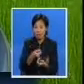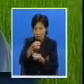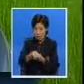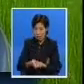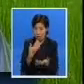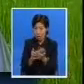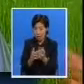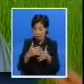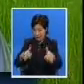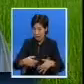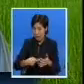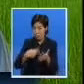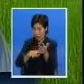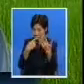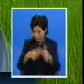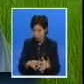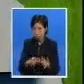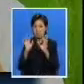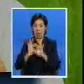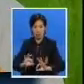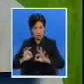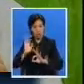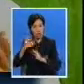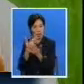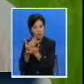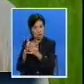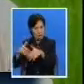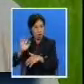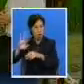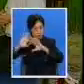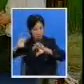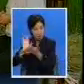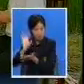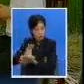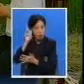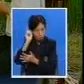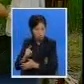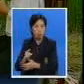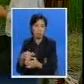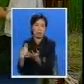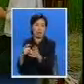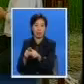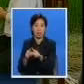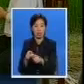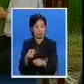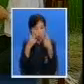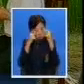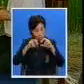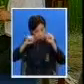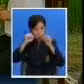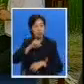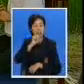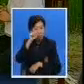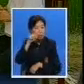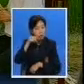ายได้ประเทศชาติด้วย ประกันรายได้ของรัฐบาล ของรัฐบาลครับ คือถ้ามันตกมากๆรัฐบาลก็ไปแน่ ครับครับ ท่านนายกพยักหน้านี่เห็นด้วยหรือไม่เห็นด้วยครับ ด้วยครับเห็น